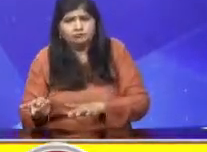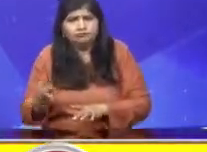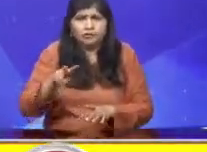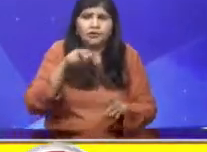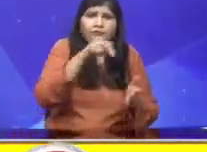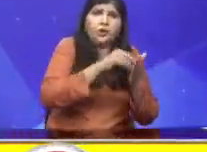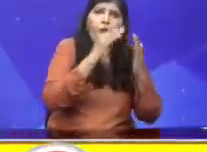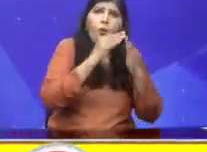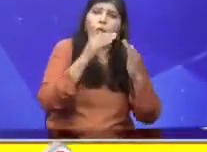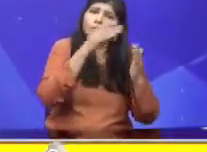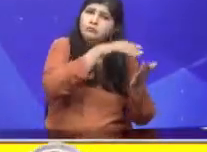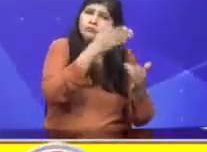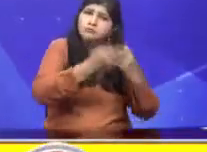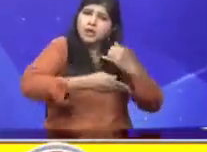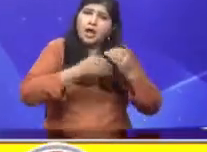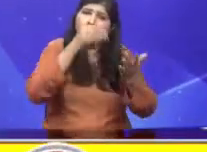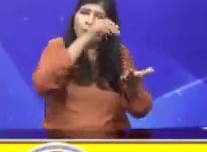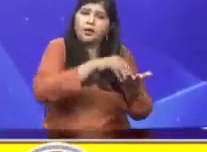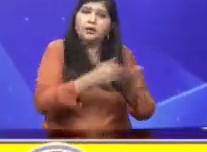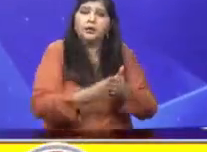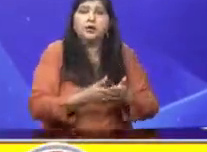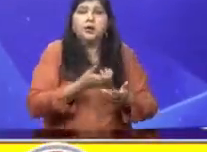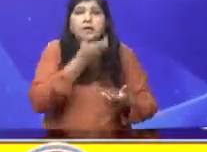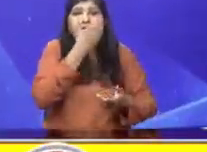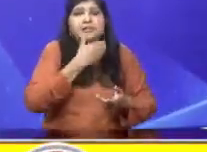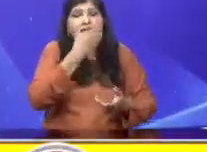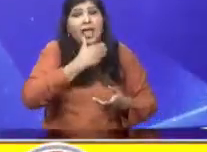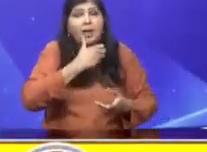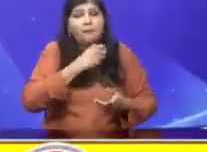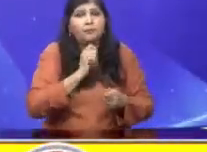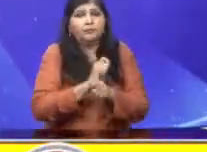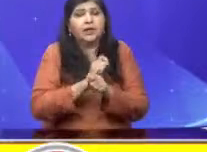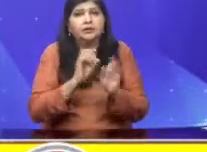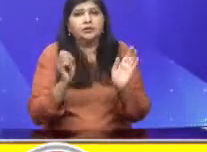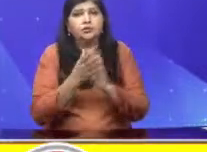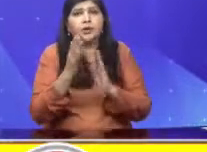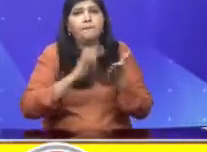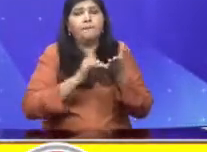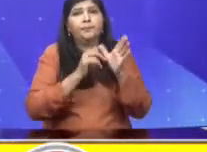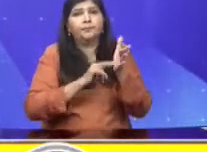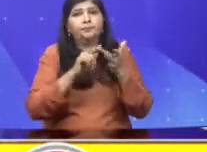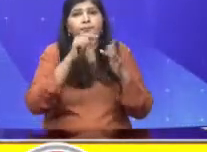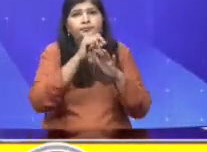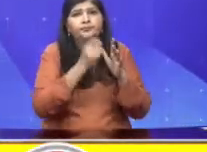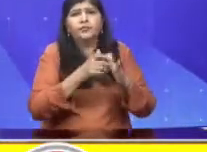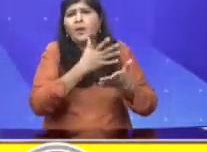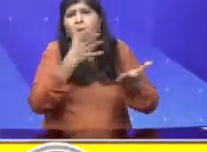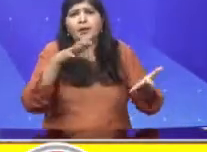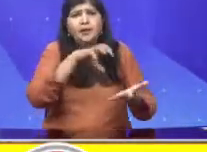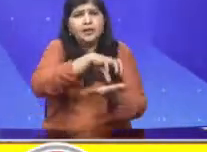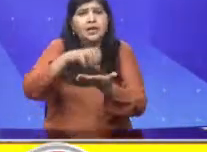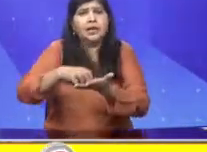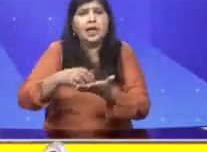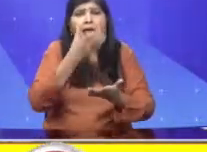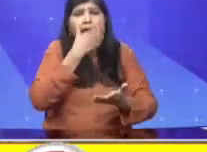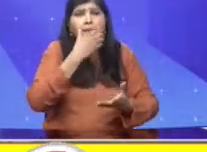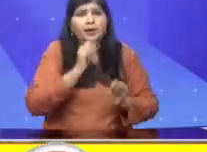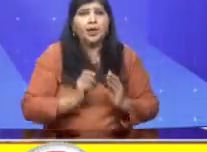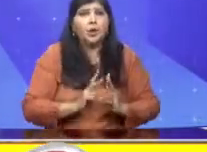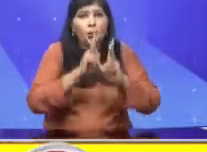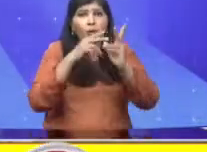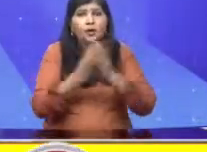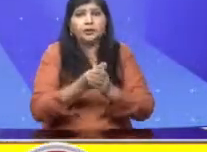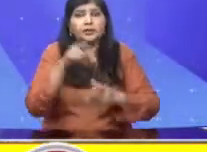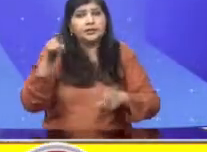वो अपने गाउं लोट गई और सेव की खेती शुरू की। मणीपूर में आज ऐसे कई एपल ग्रोवर हैं